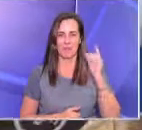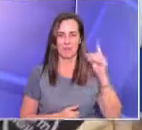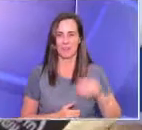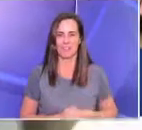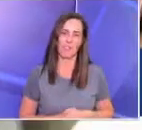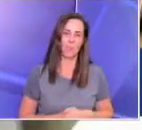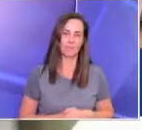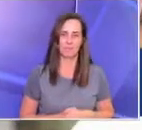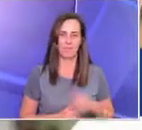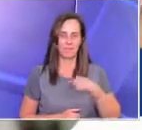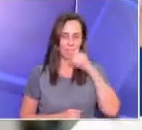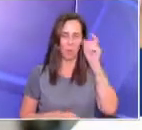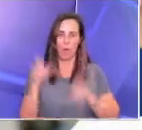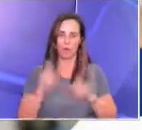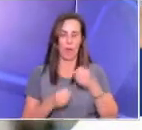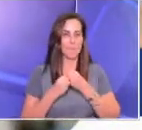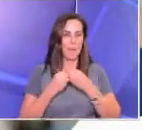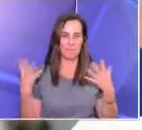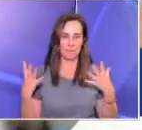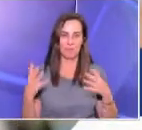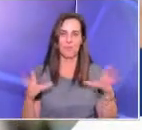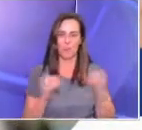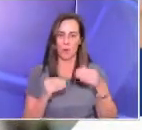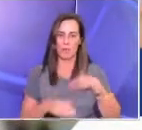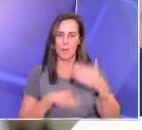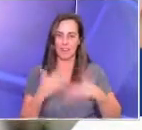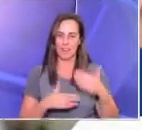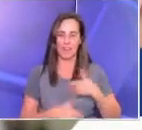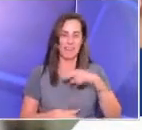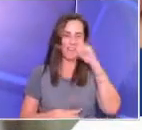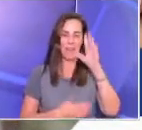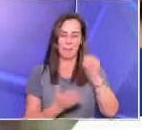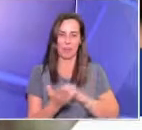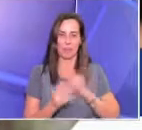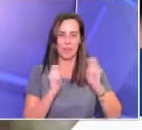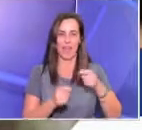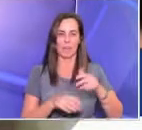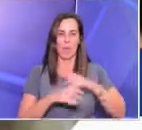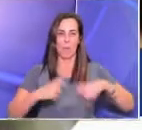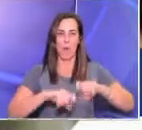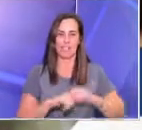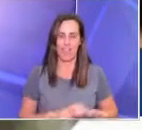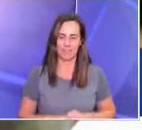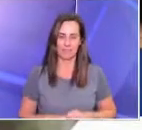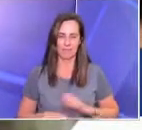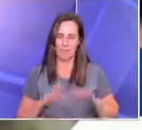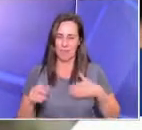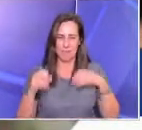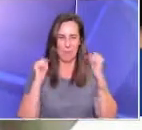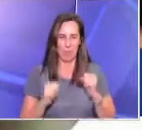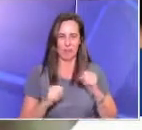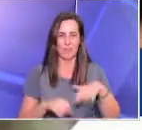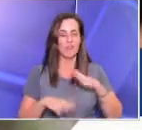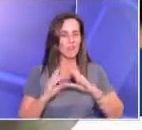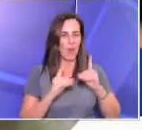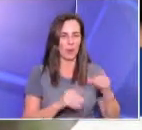50 שנה, זהו. אני גאה באנשים המדהימים שליוו אותי בתהליך הזה, אני גאה ברשימה שהגשנו למועצת העיר, ואין לי ספק